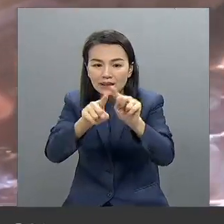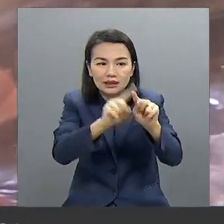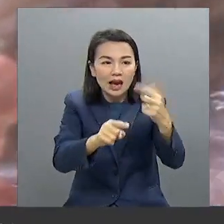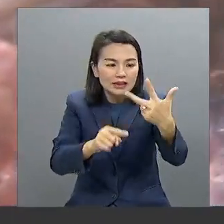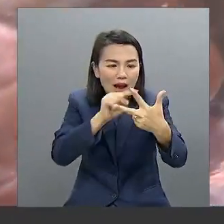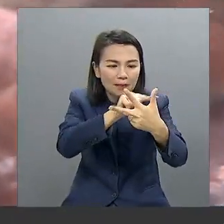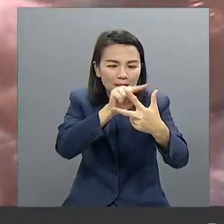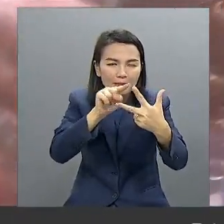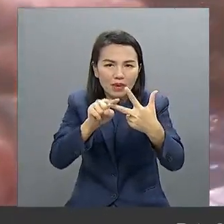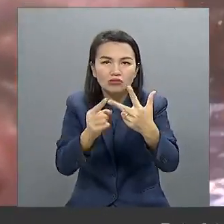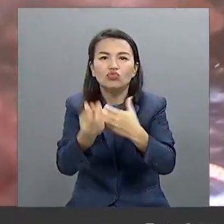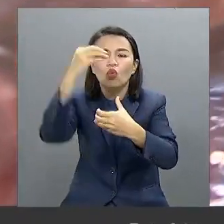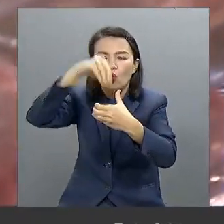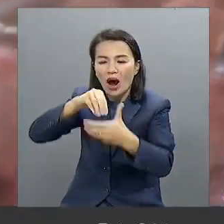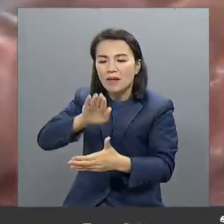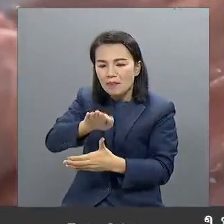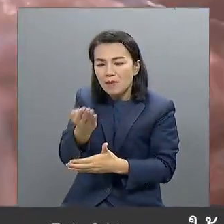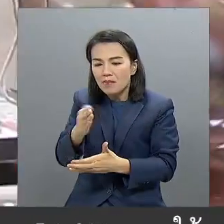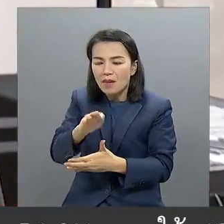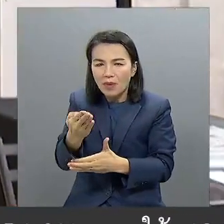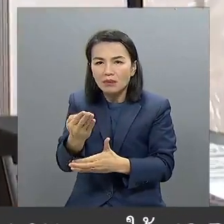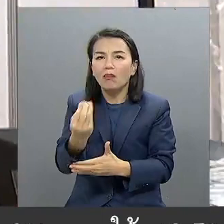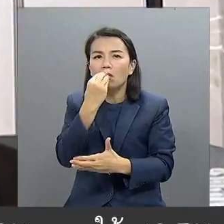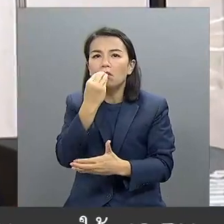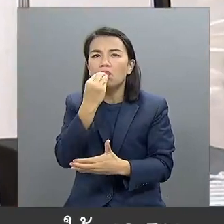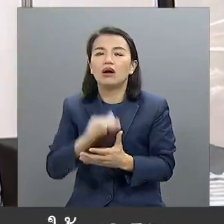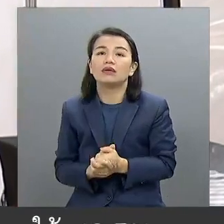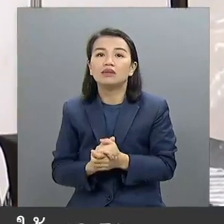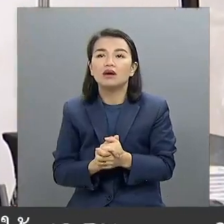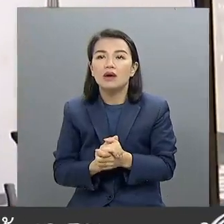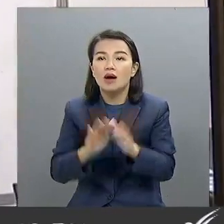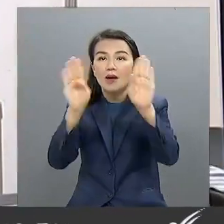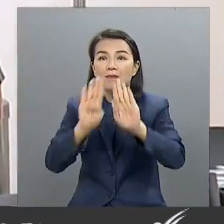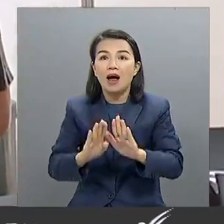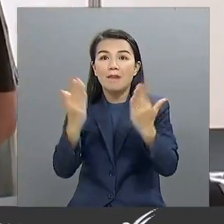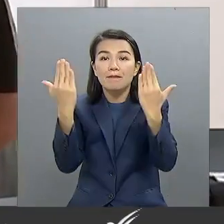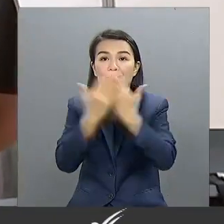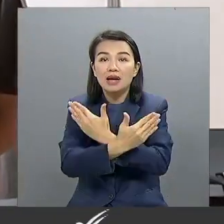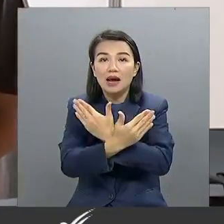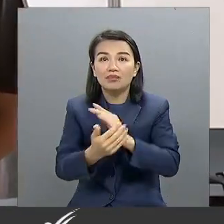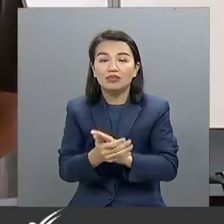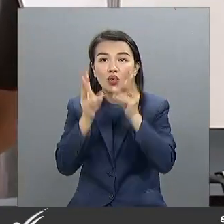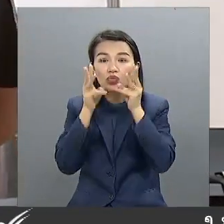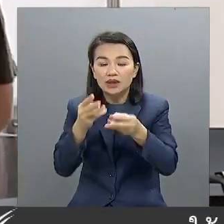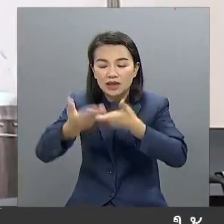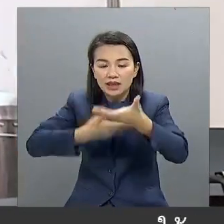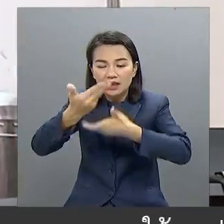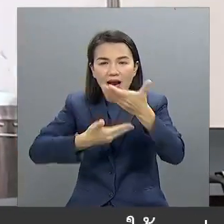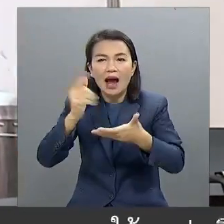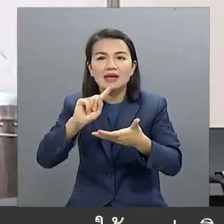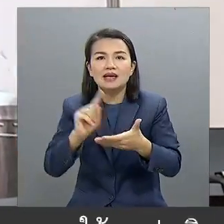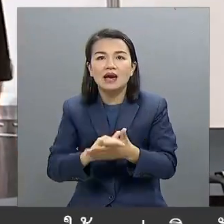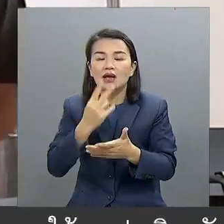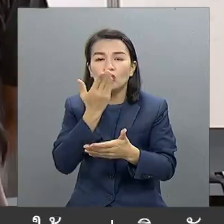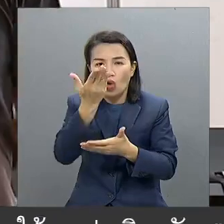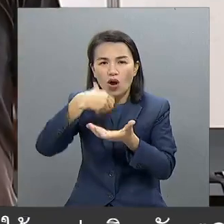um bisa่ครัอ็นวามีการทำรับรูปแบรวมถึงช่องทานใการขายด้วยใช้เล่ย้อนไปหน่อย ตอนทโ